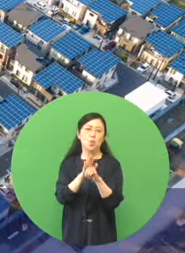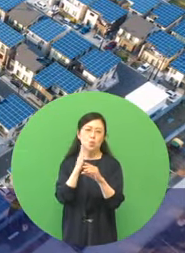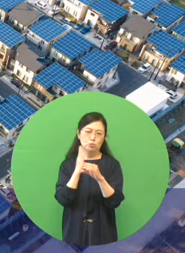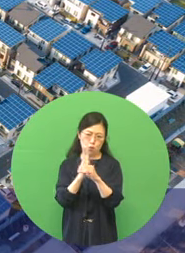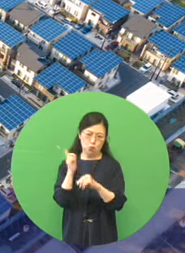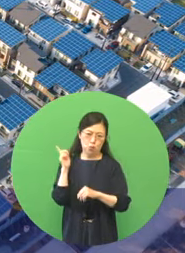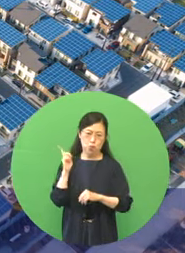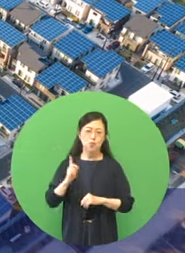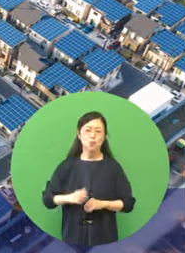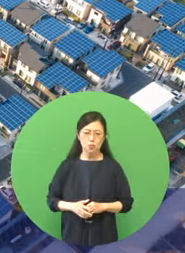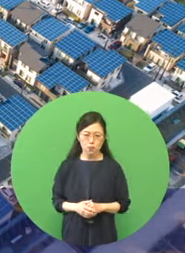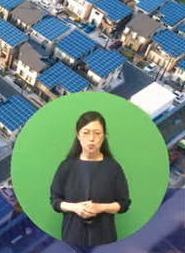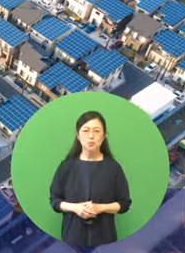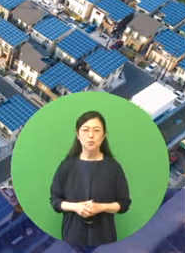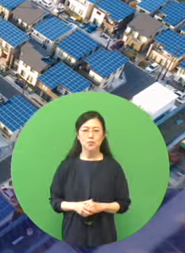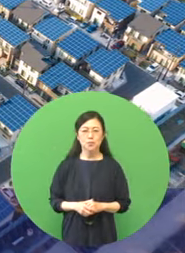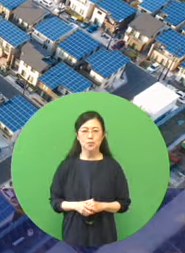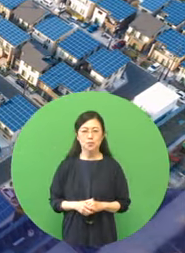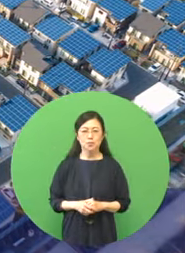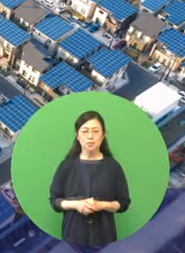の設置を支援しています。